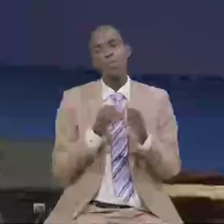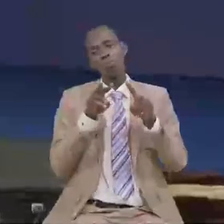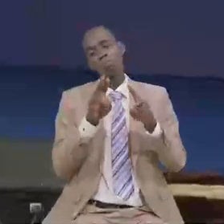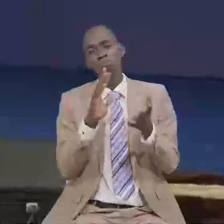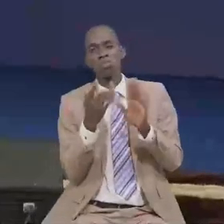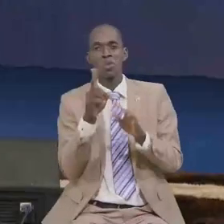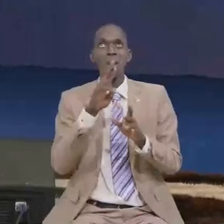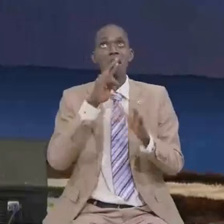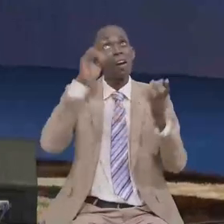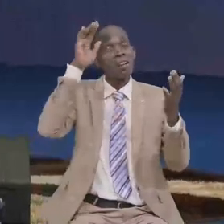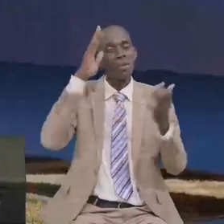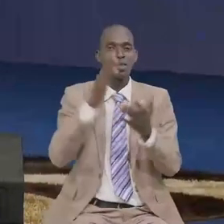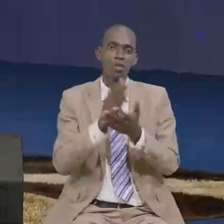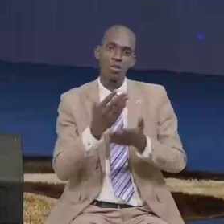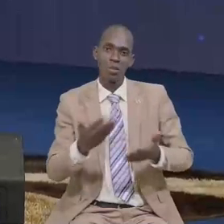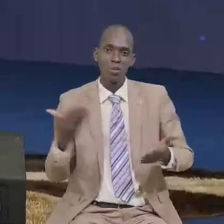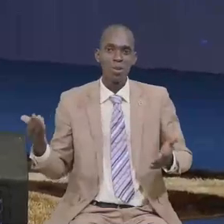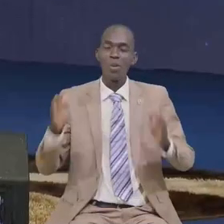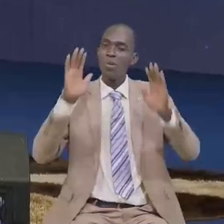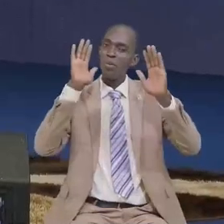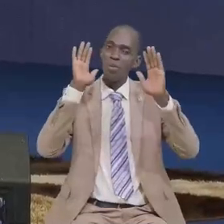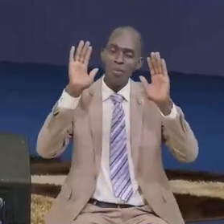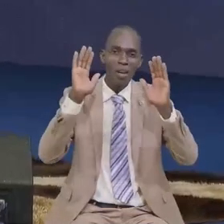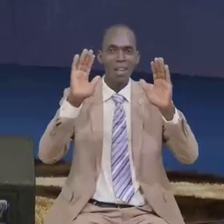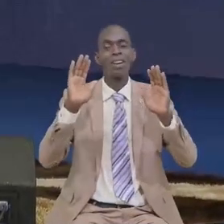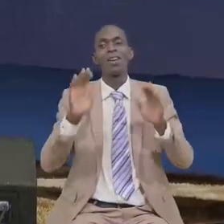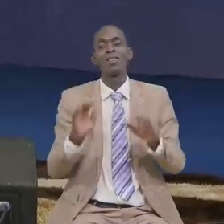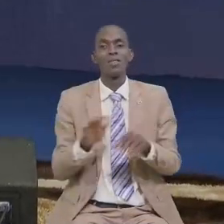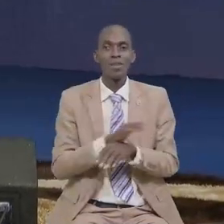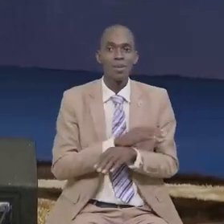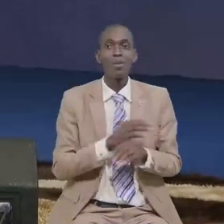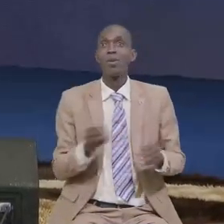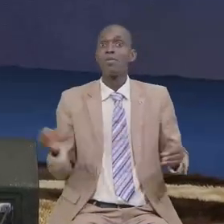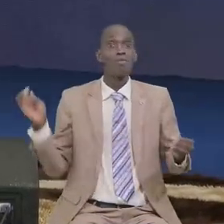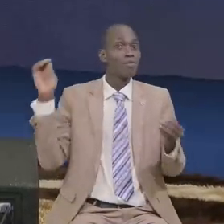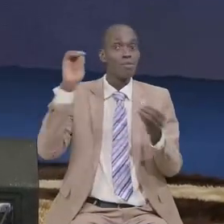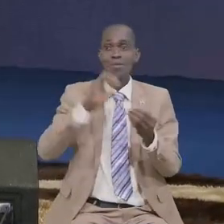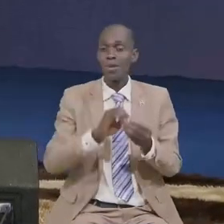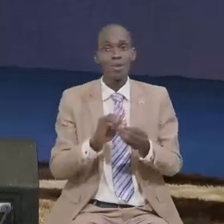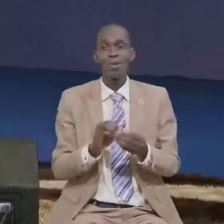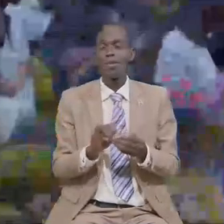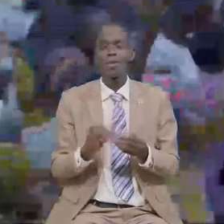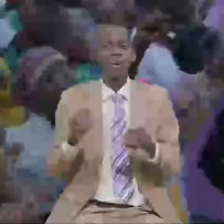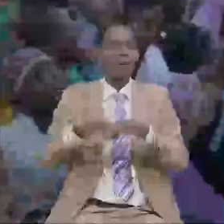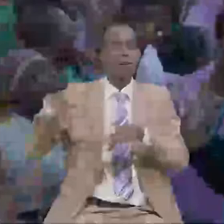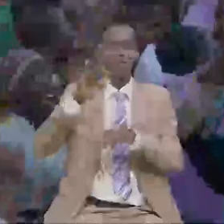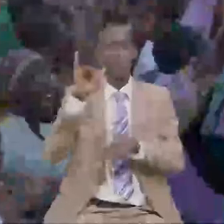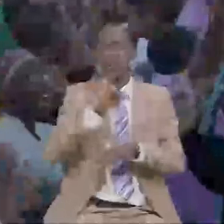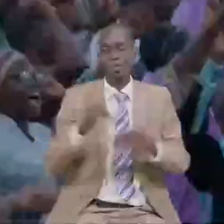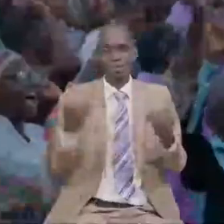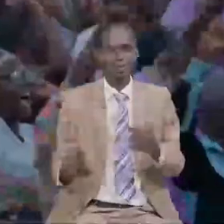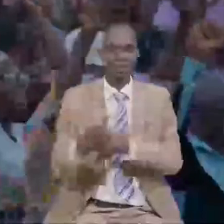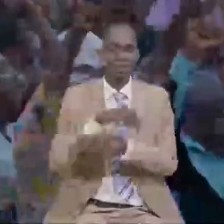C'est comme vous espérez quelque chose de merveilleux et d'extraordinaire ce soir au nom